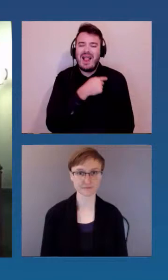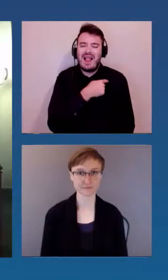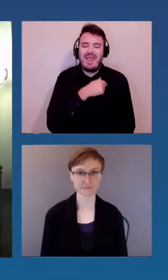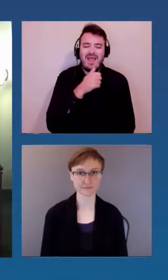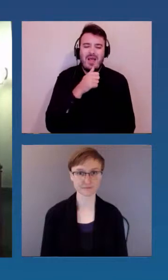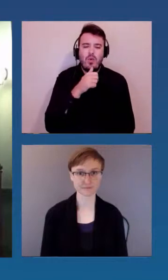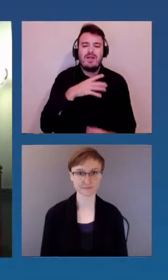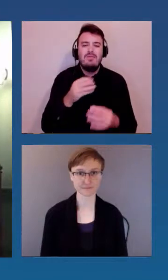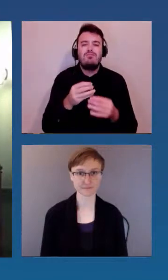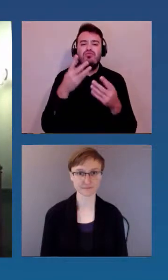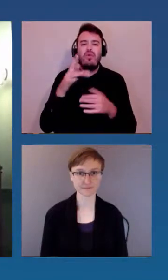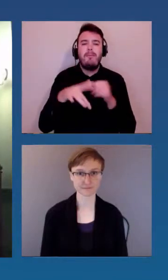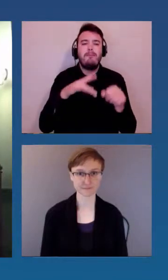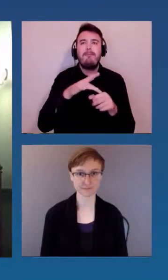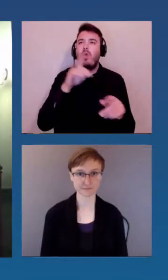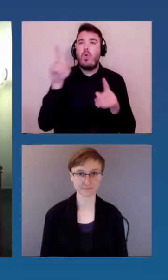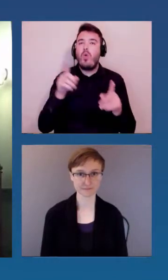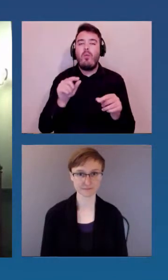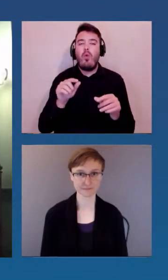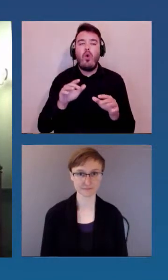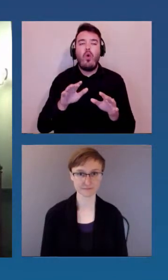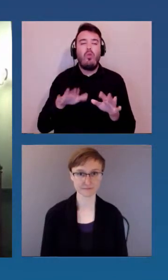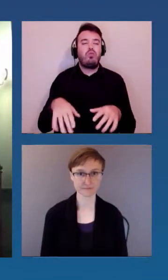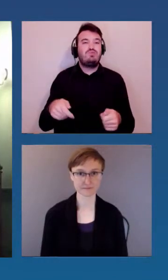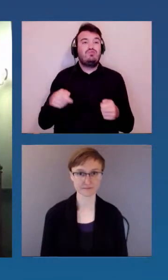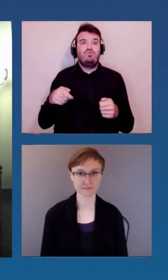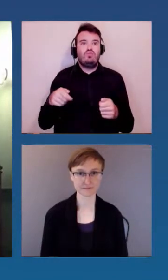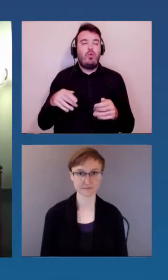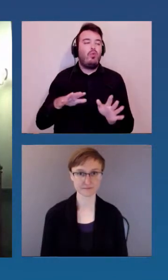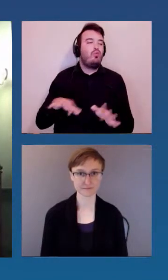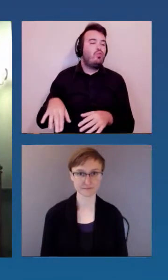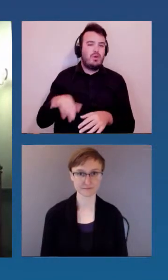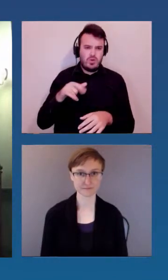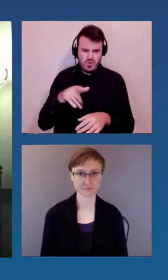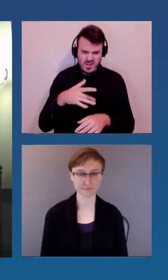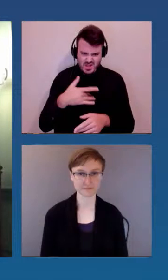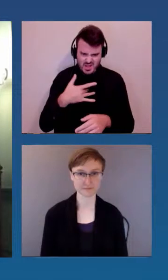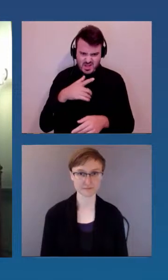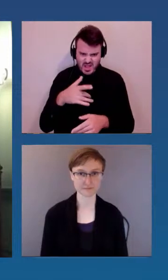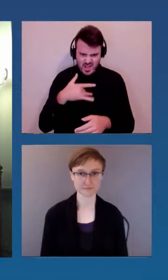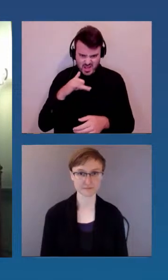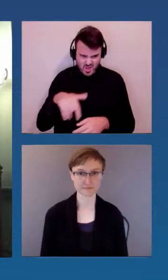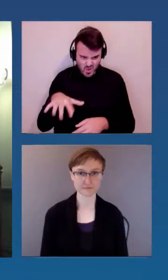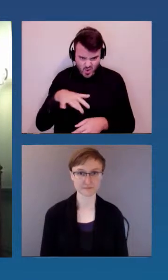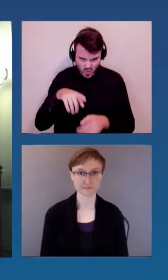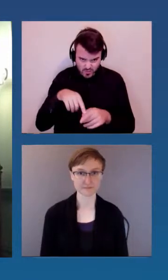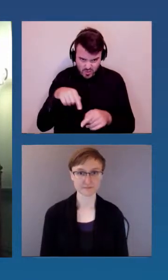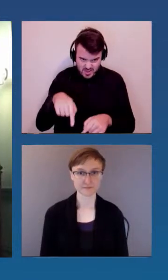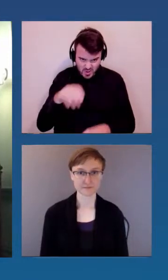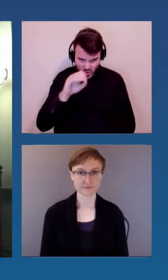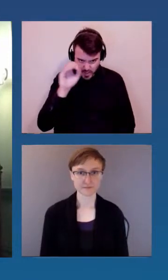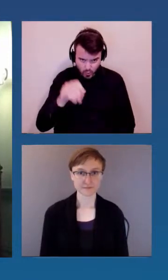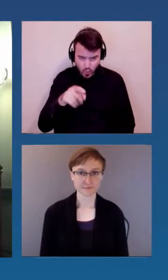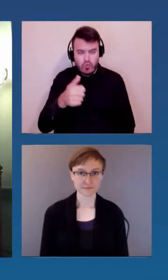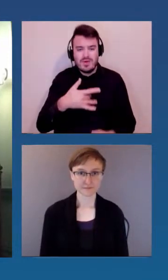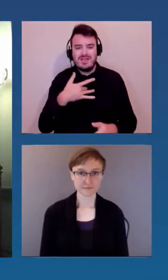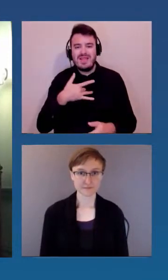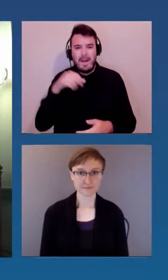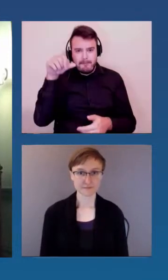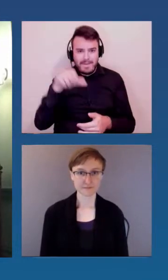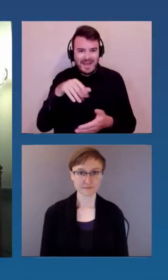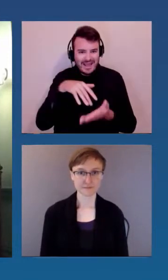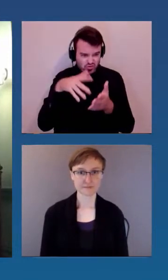de l'aide particulière, et certainement une généralisation des messages. Un des problèmes à l'Université d'Ottawa était que les messages se perdaient,